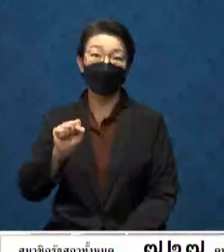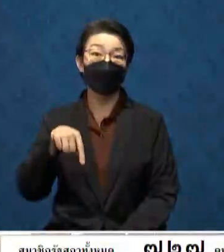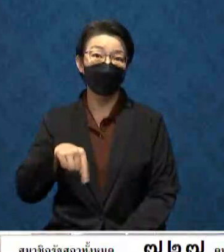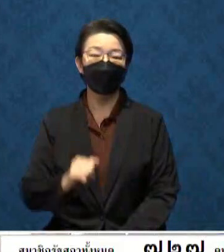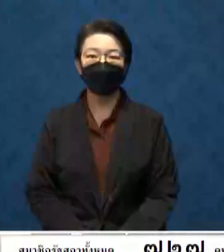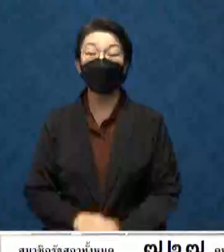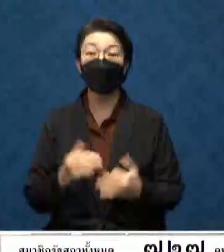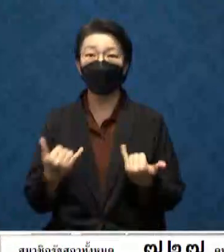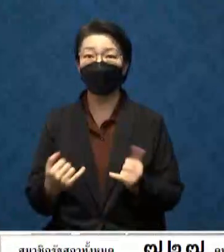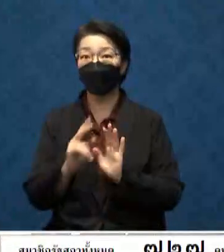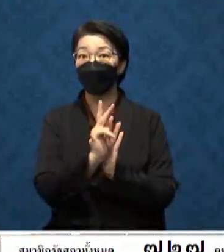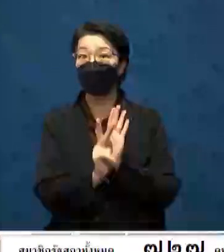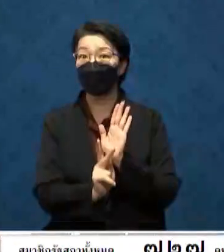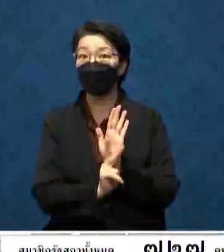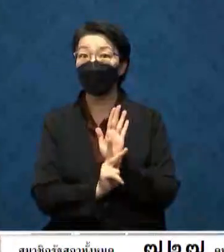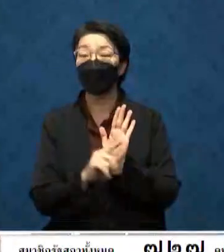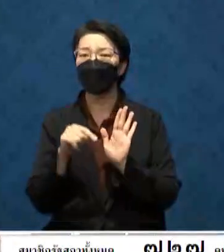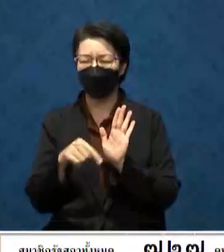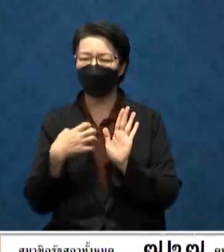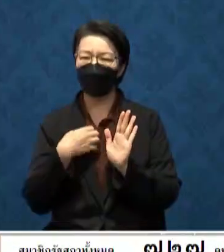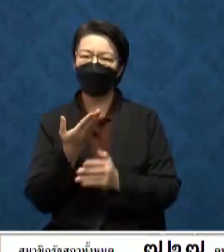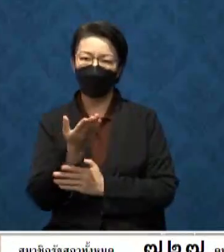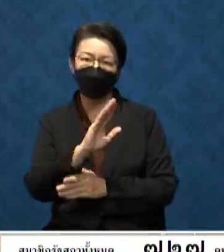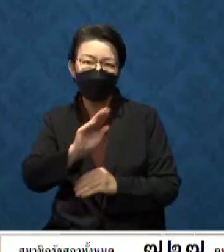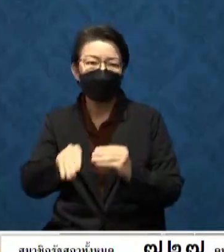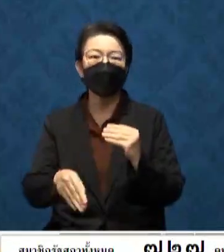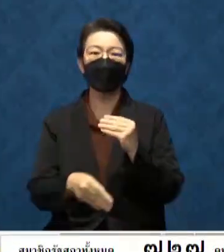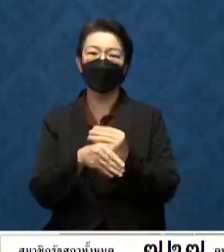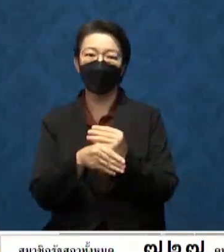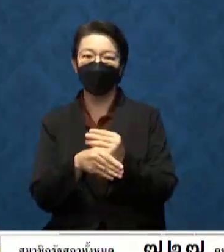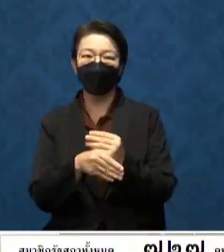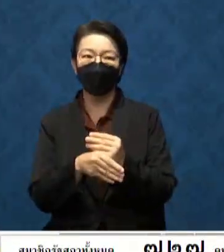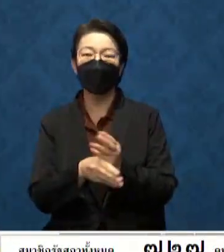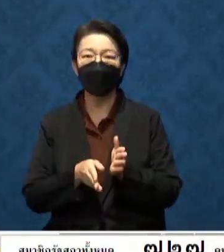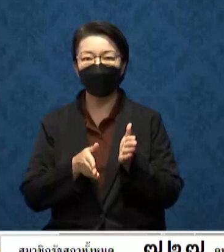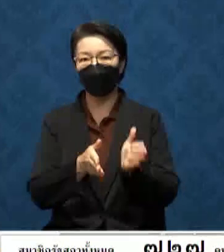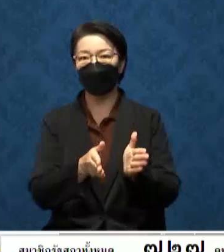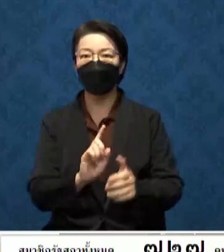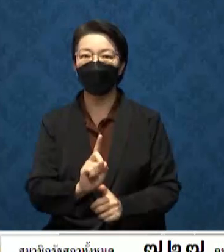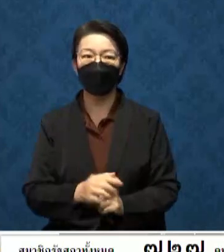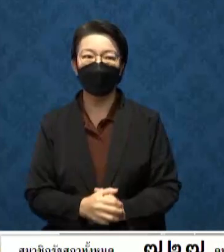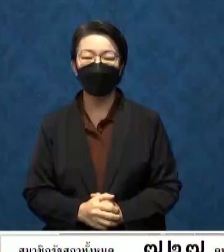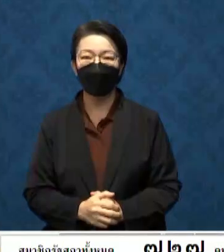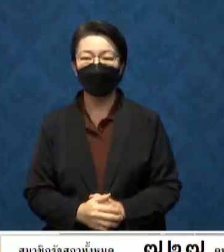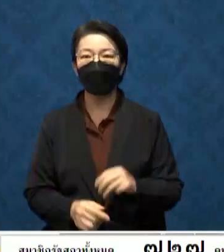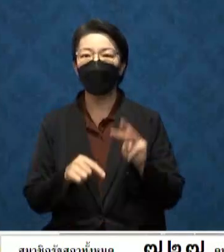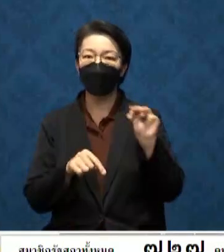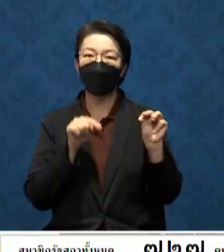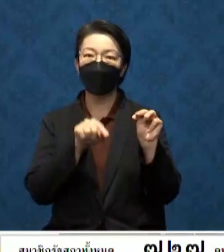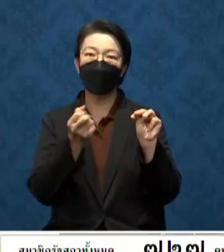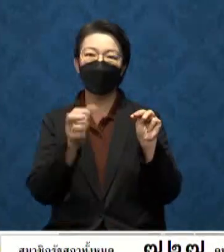ในกฎหมายฉบับนี้ผมได้ขอเพิ่มเป็นบทเฉพาะการโดยเพิ่มเป็นมาตรา13เข้า